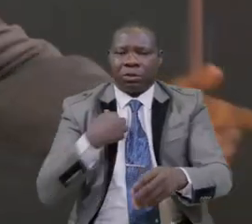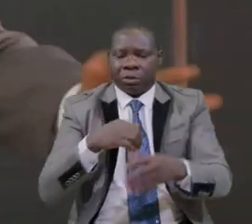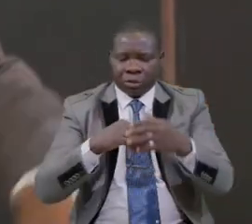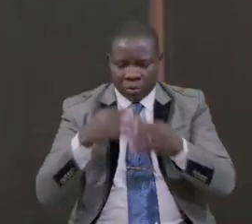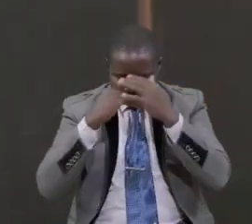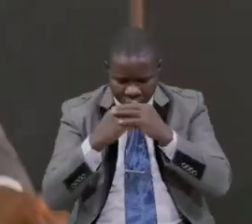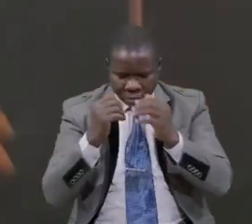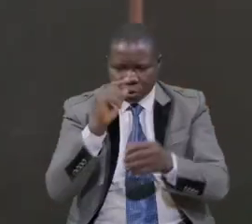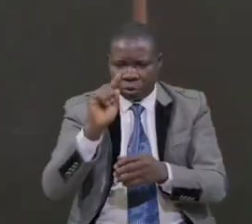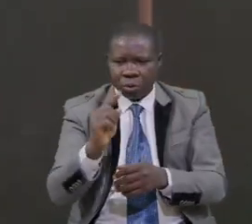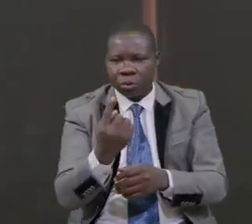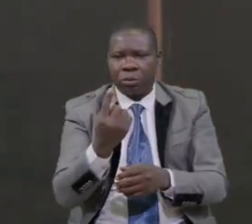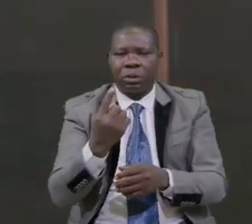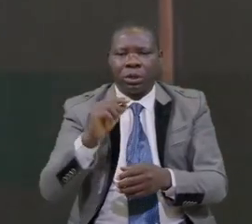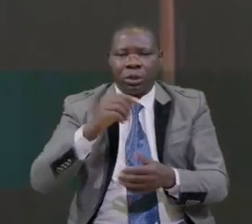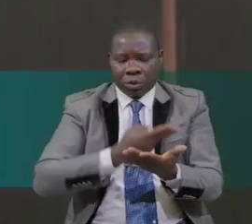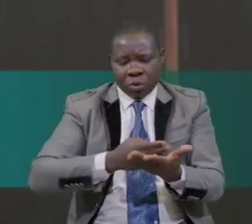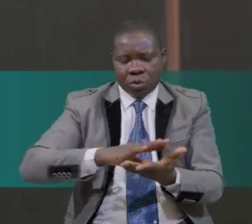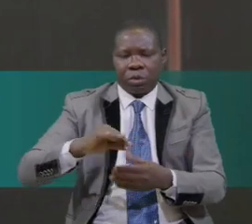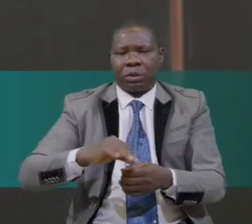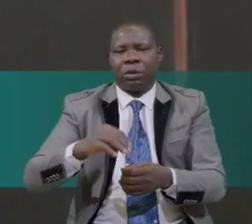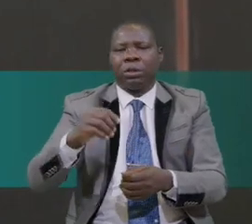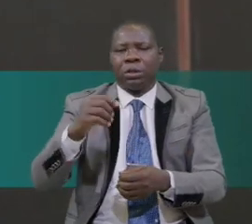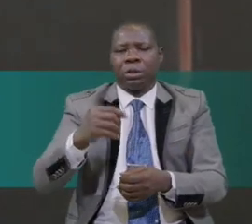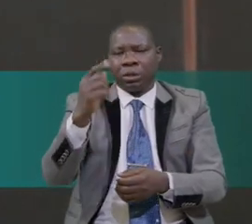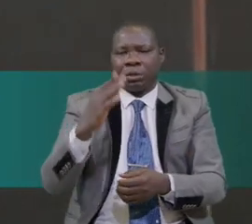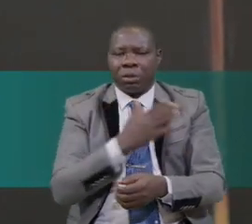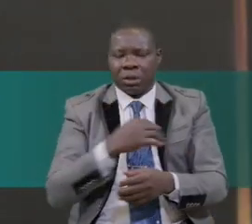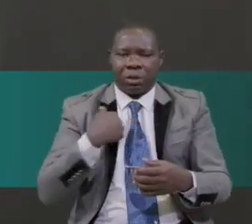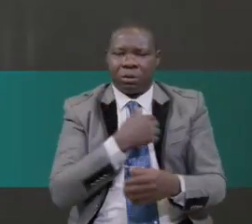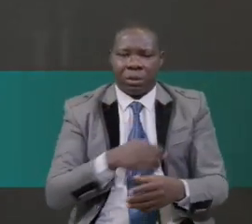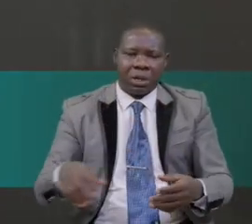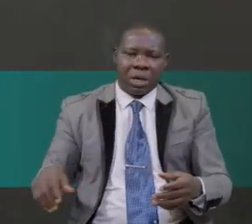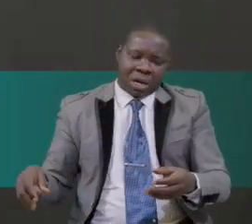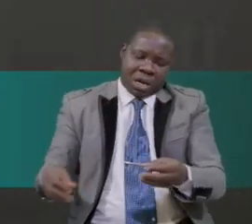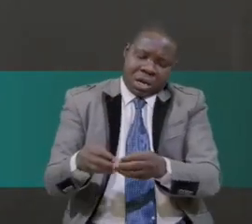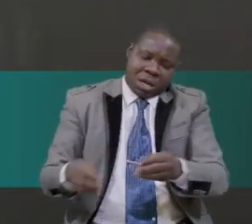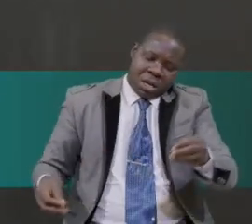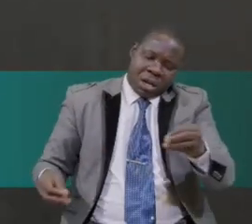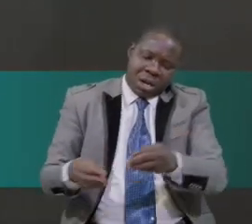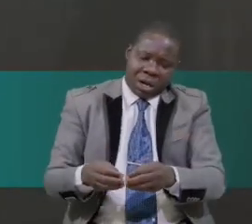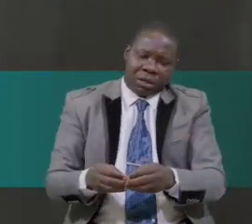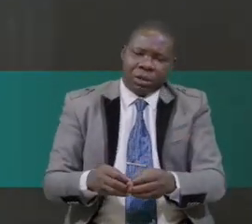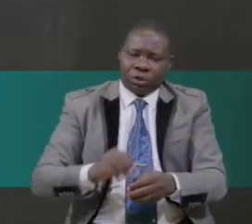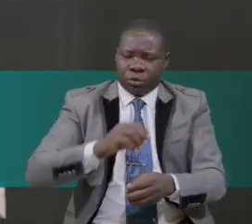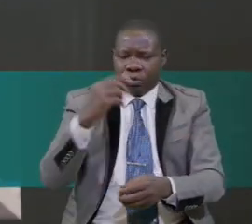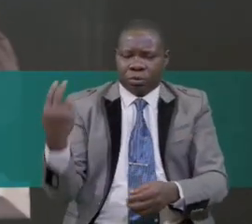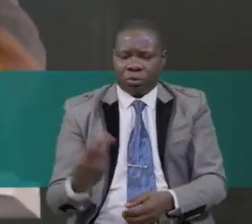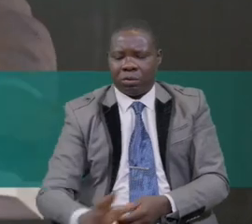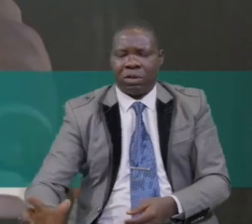Le Dieu suprême. Ou bien il faut avoir d'autres dieux